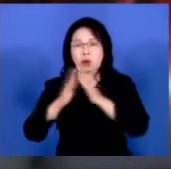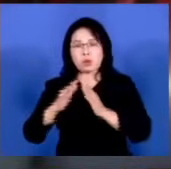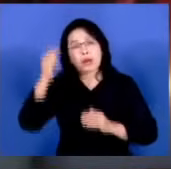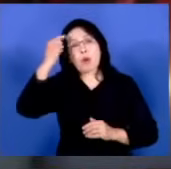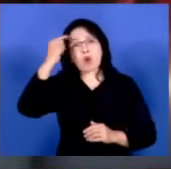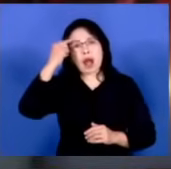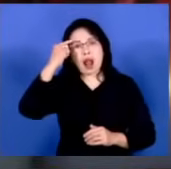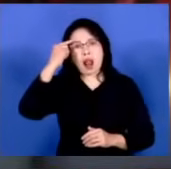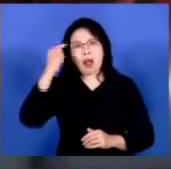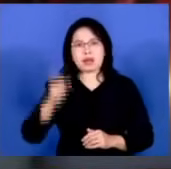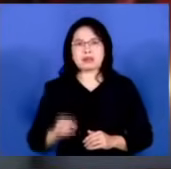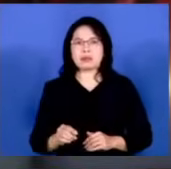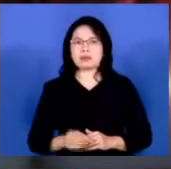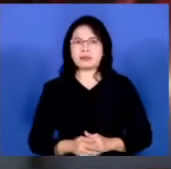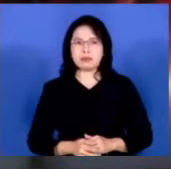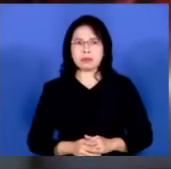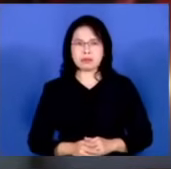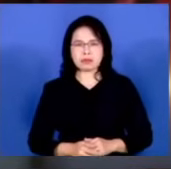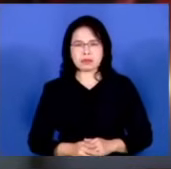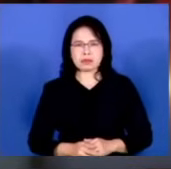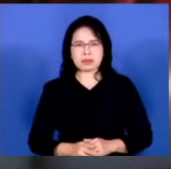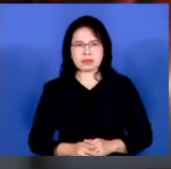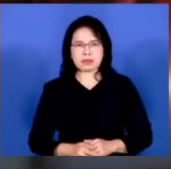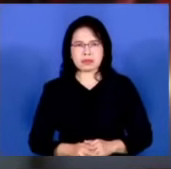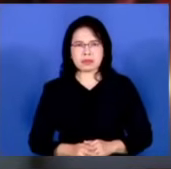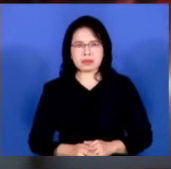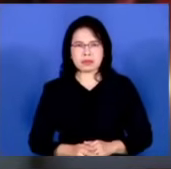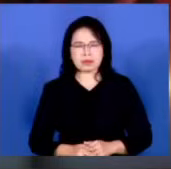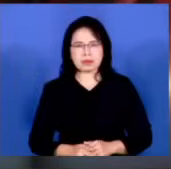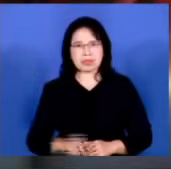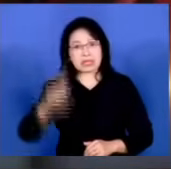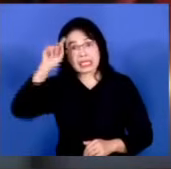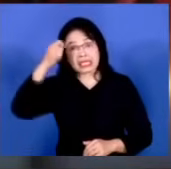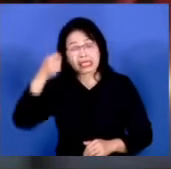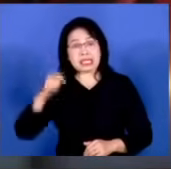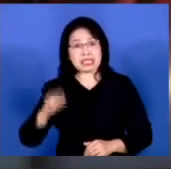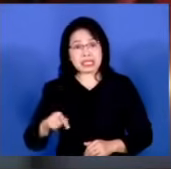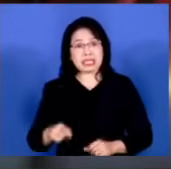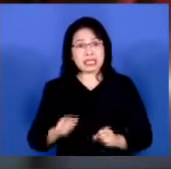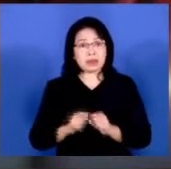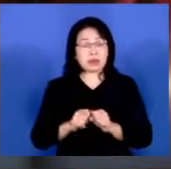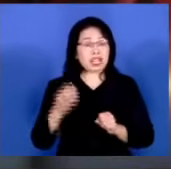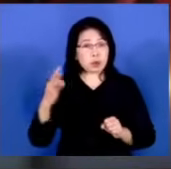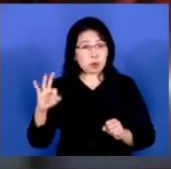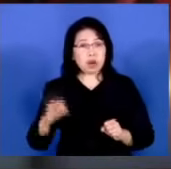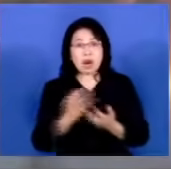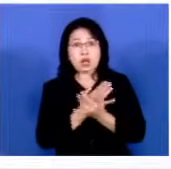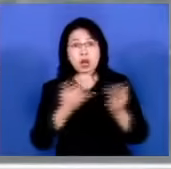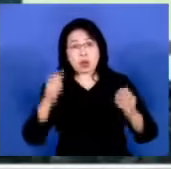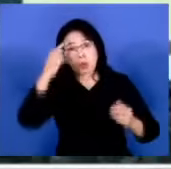ini Jangan bahaya dan ingat ini reformasi saya katakan rakyat itu sudah